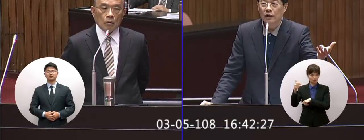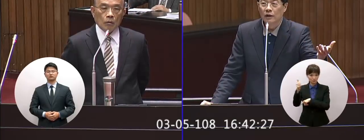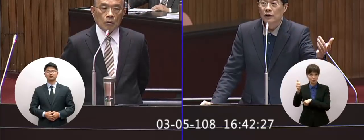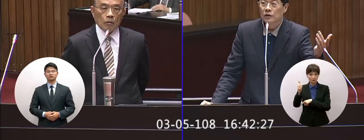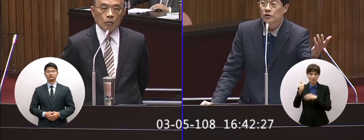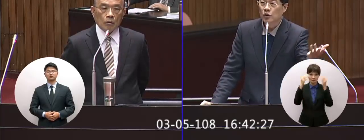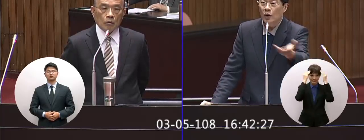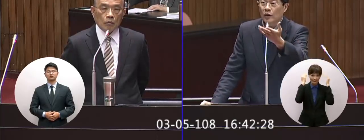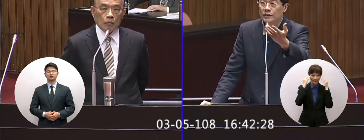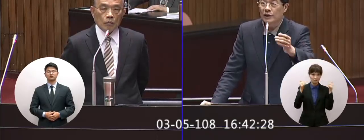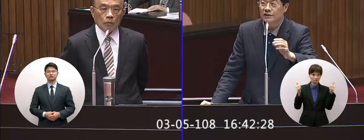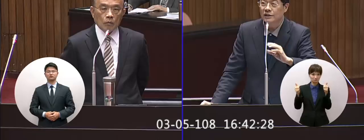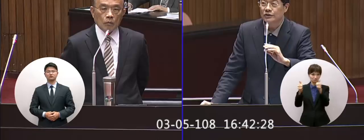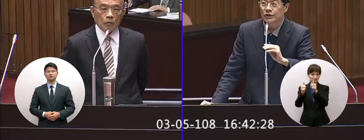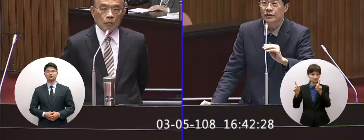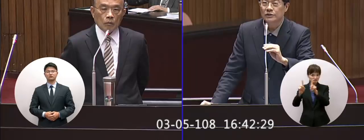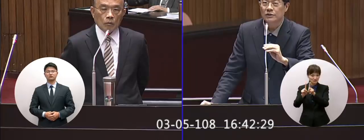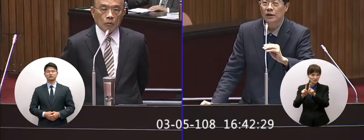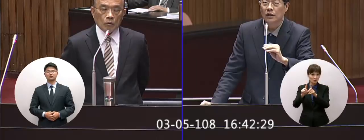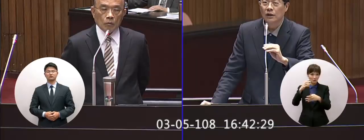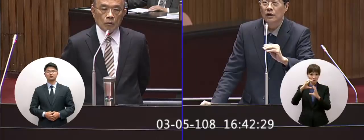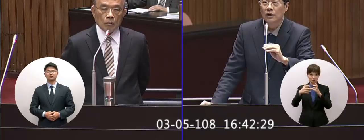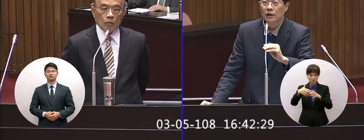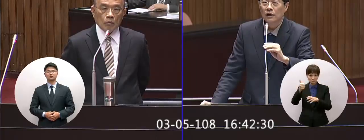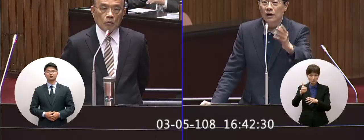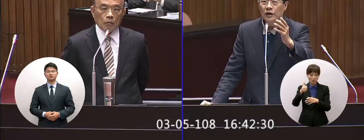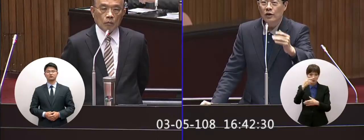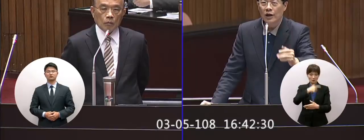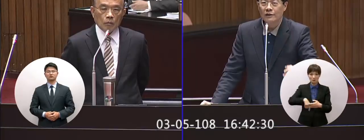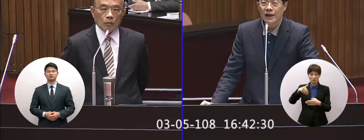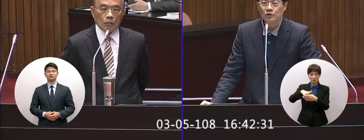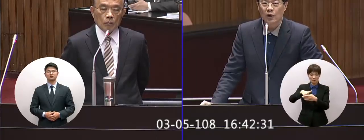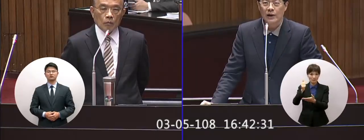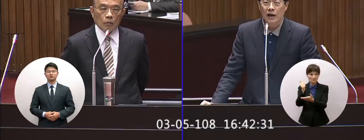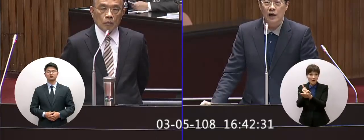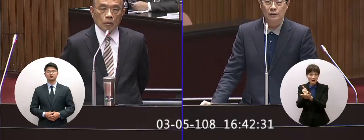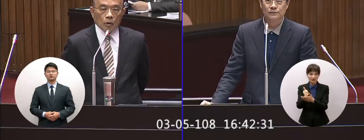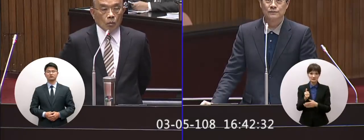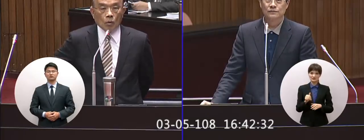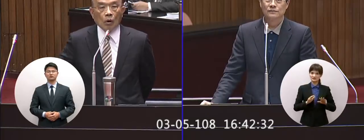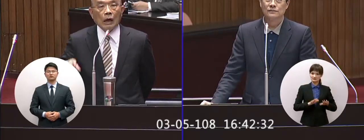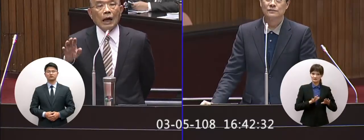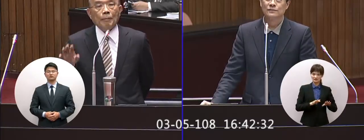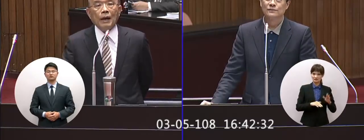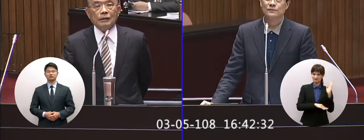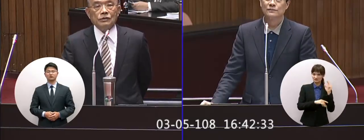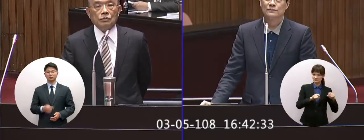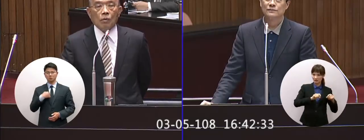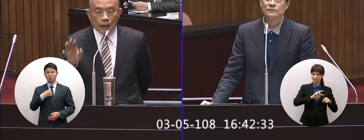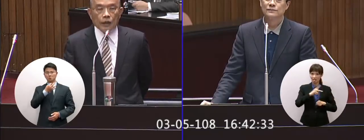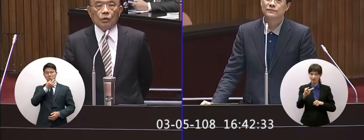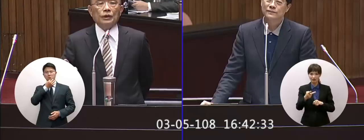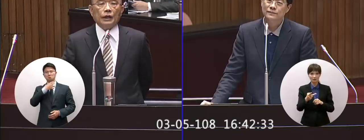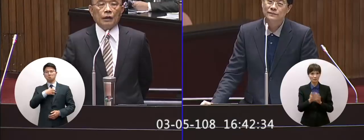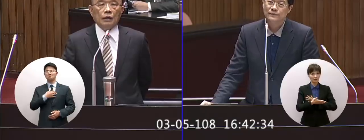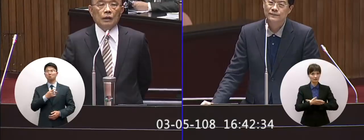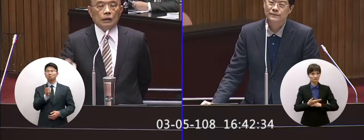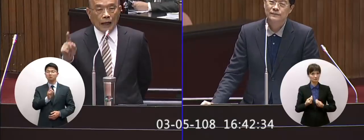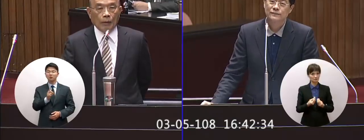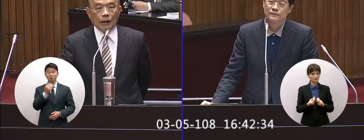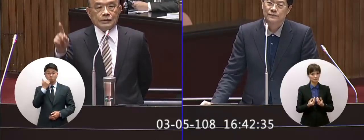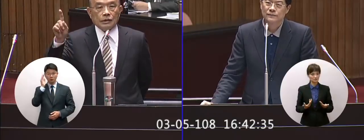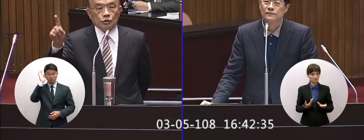总统以后，所有现在这既定政策可能又要大转弯了。 我害怕的是，万一有一